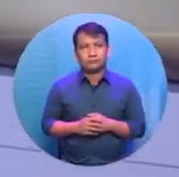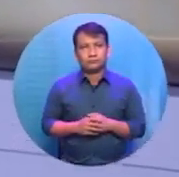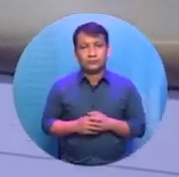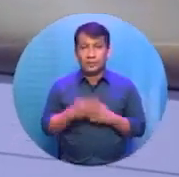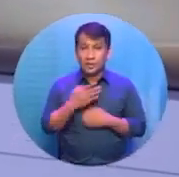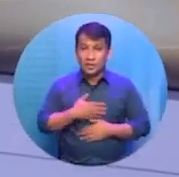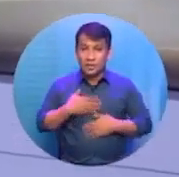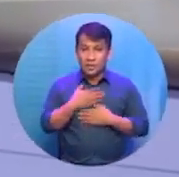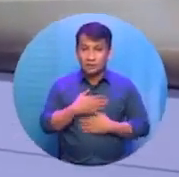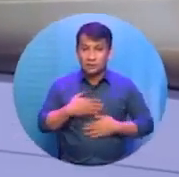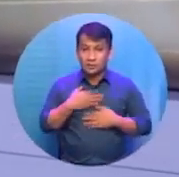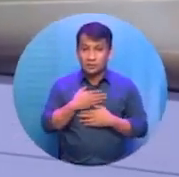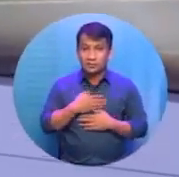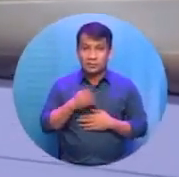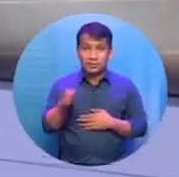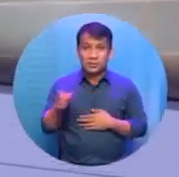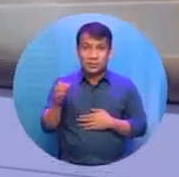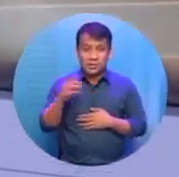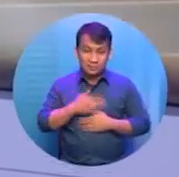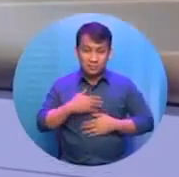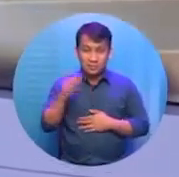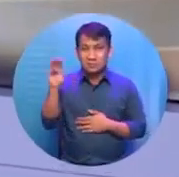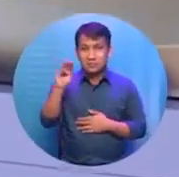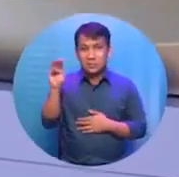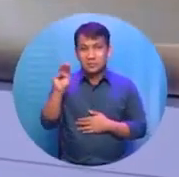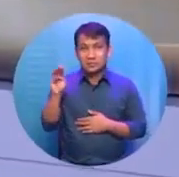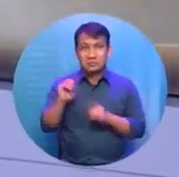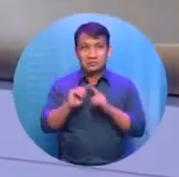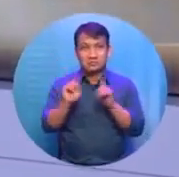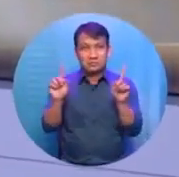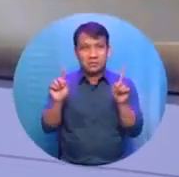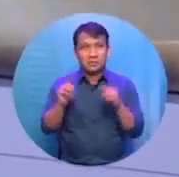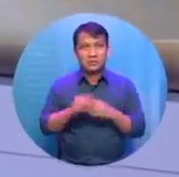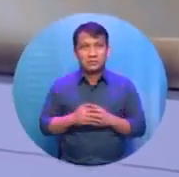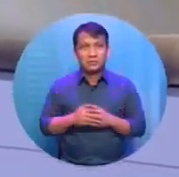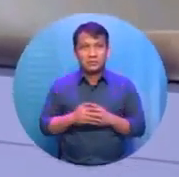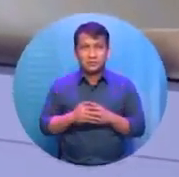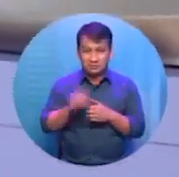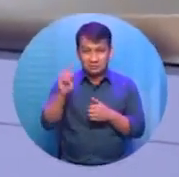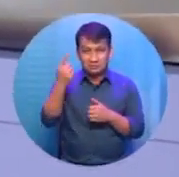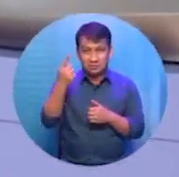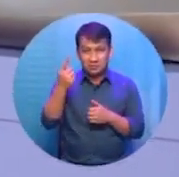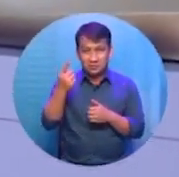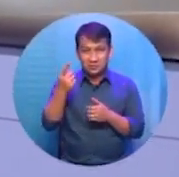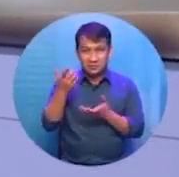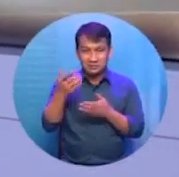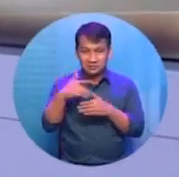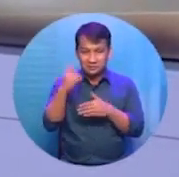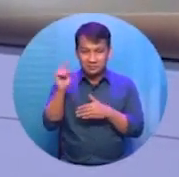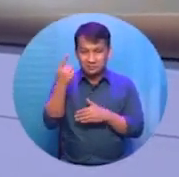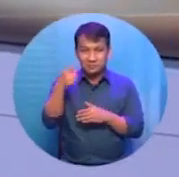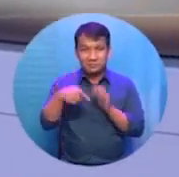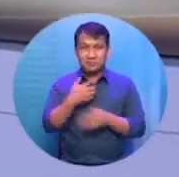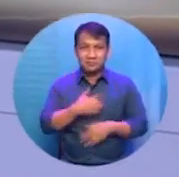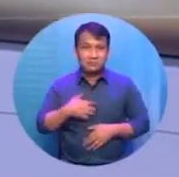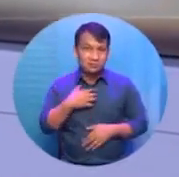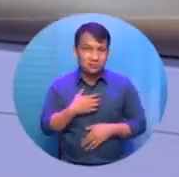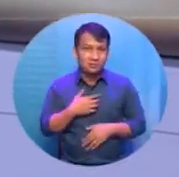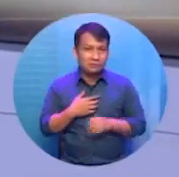Happy, happy, happy Monday. Kaya lang, sa una nating kaso, mukhang hindi masyado